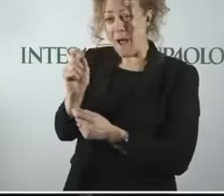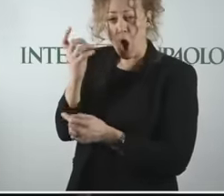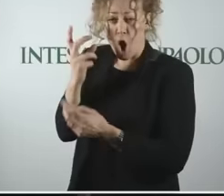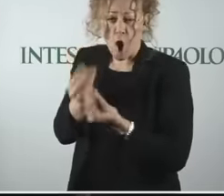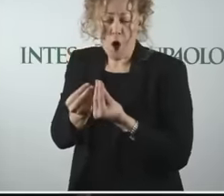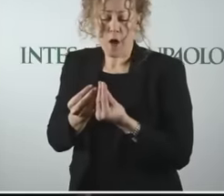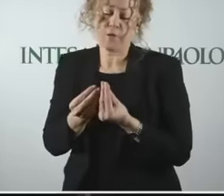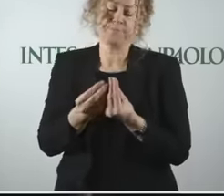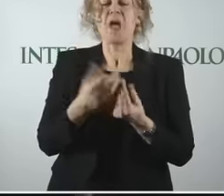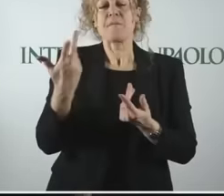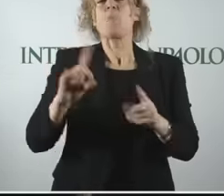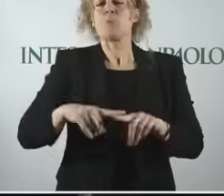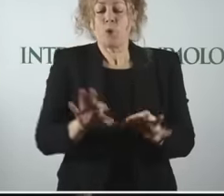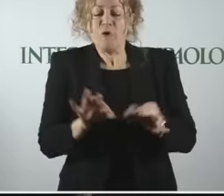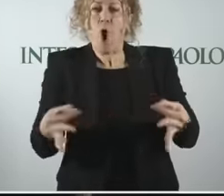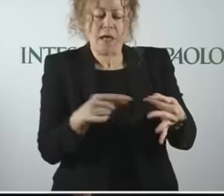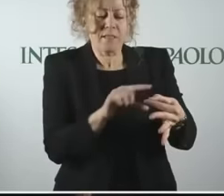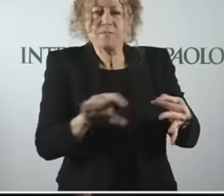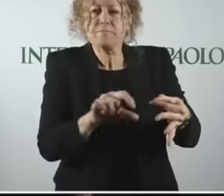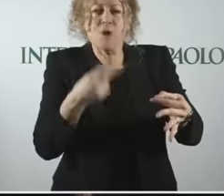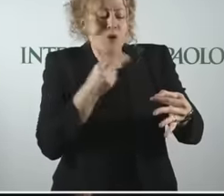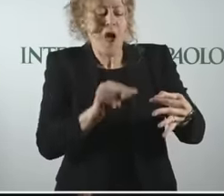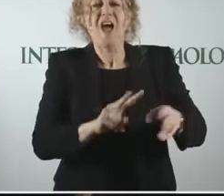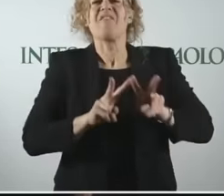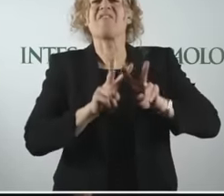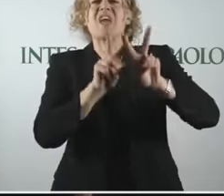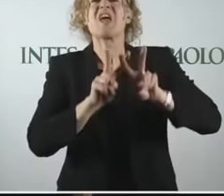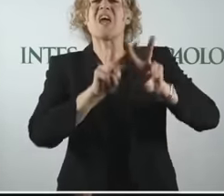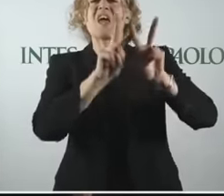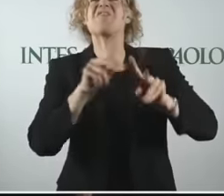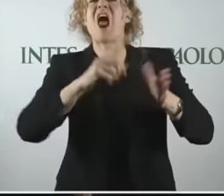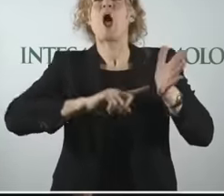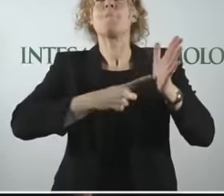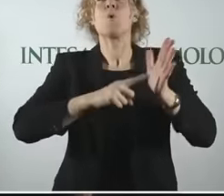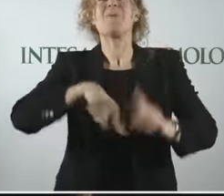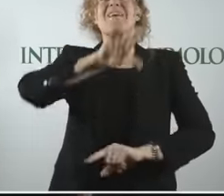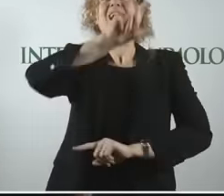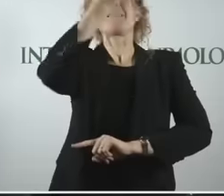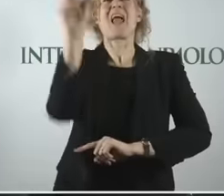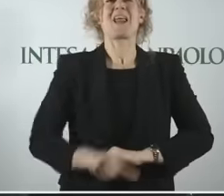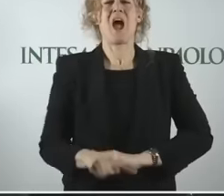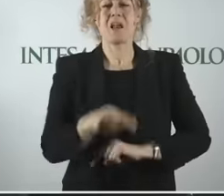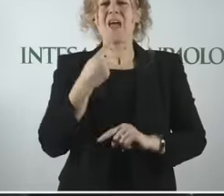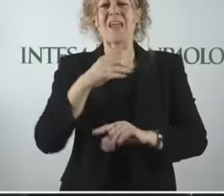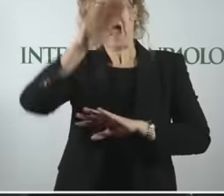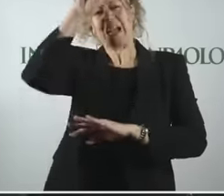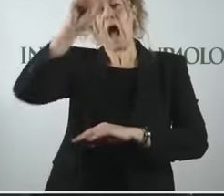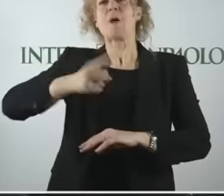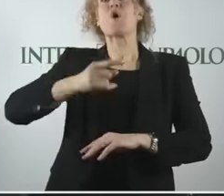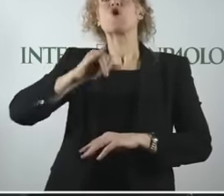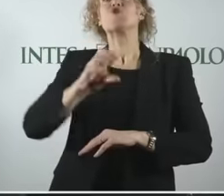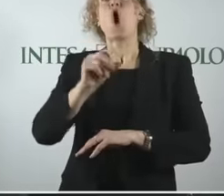e foglietti che dicevano Viva la Repubblica Italiana con a capo